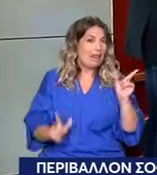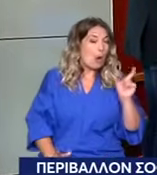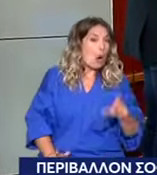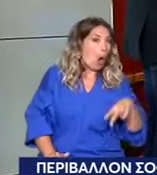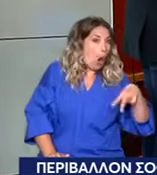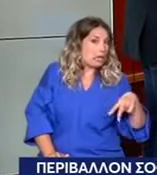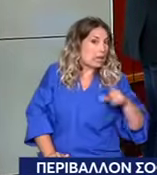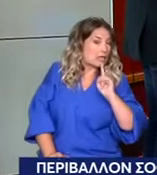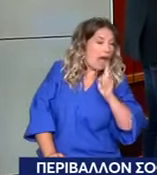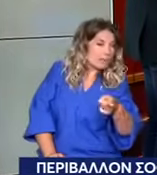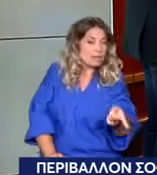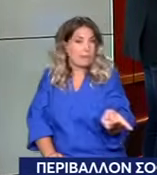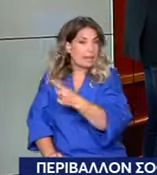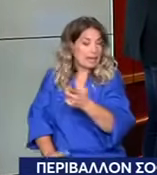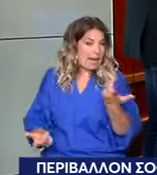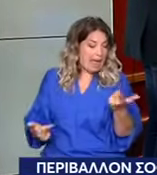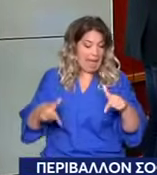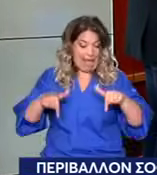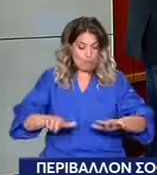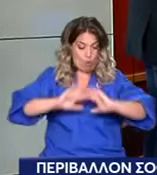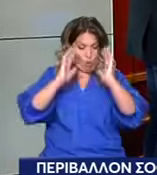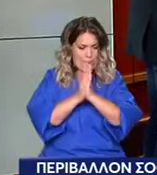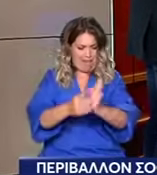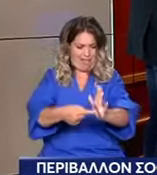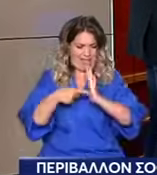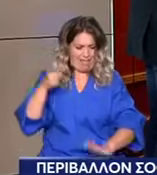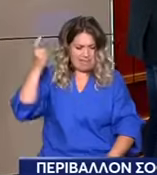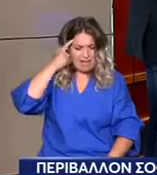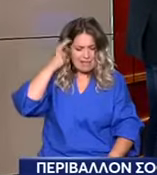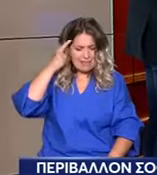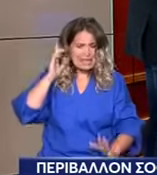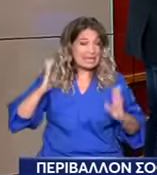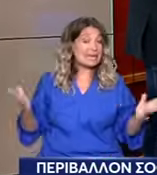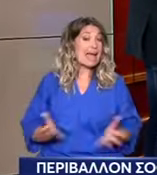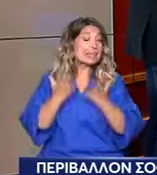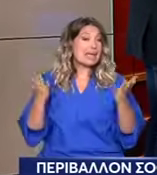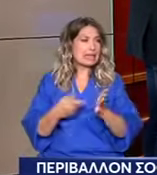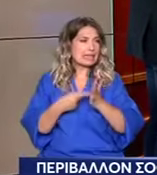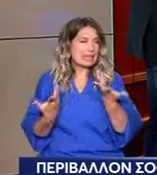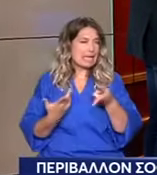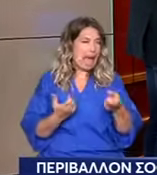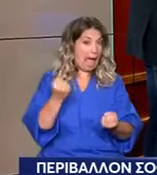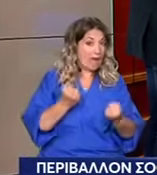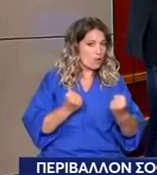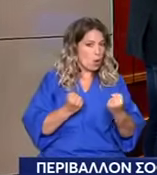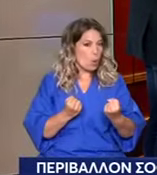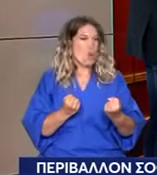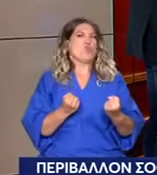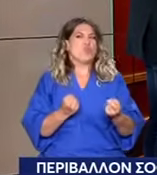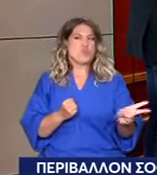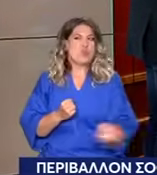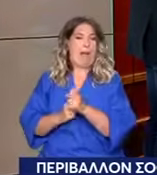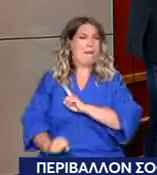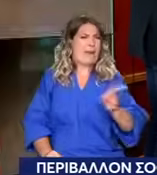Αλλά στην ουσία αυτό που μας δείχνει είναι ότι κάτι μπορεί να υπήρχε στο αυτοκίνητο που ο Λύτρας ήθελε να